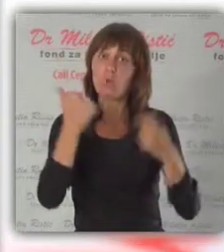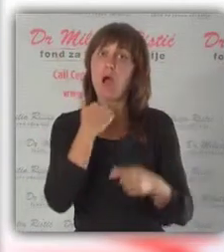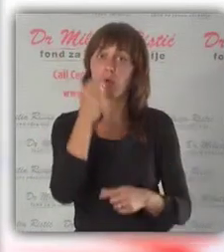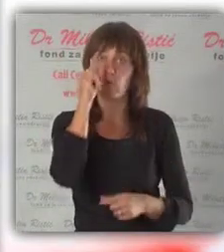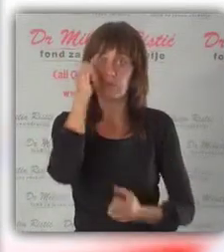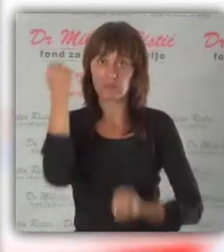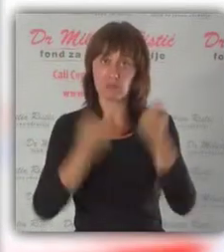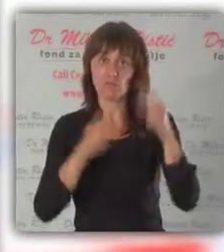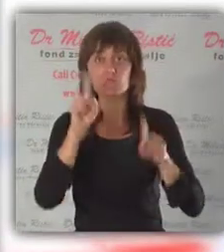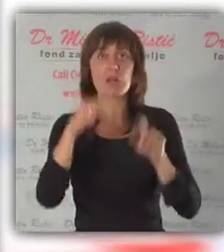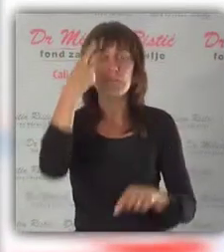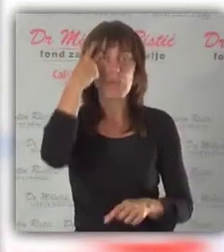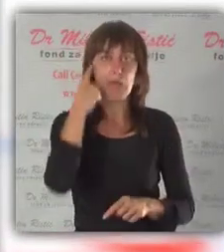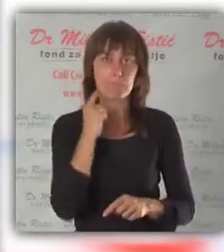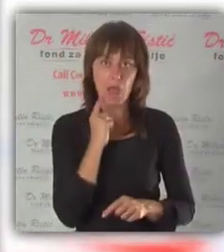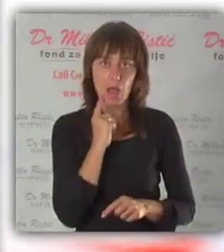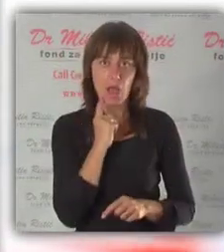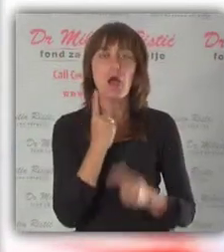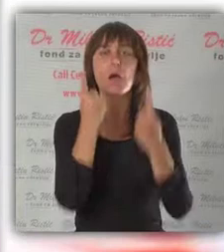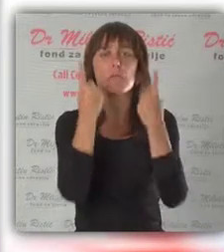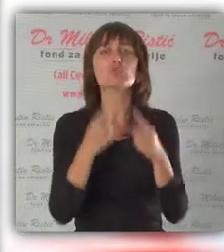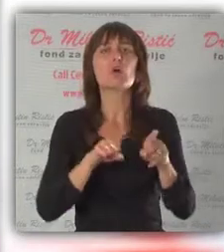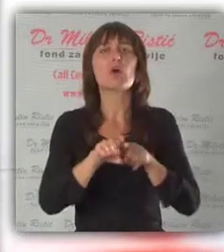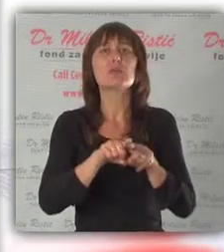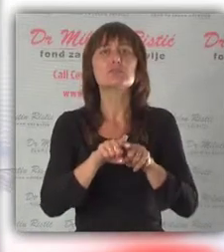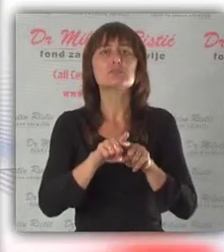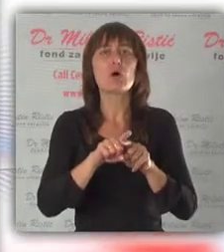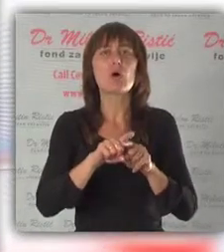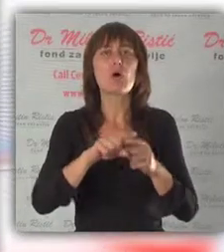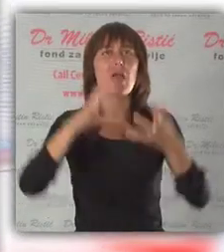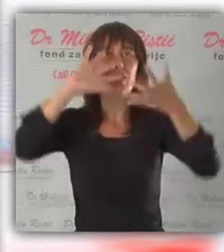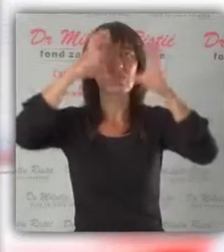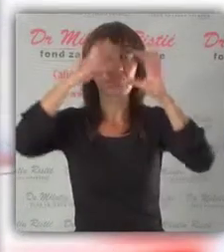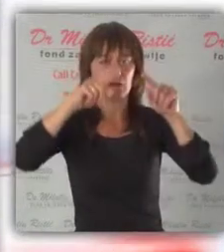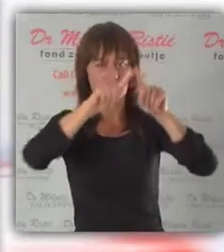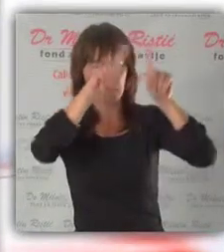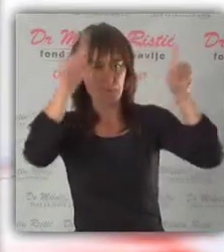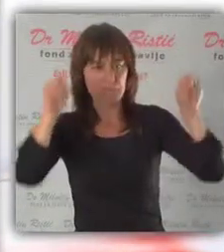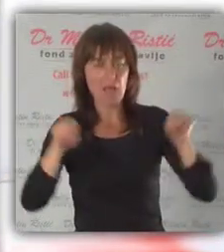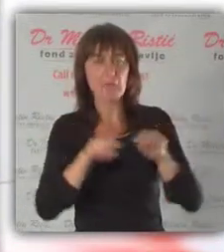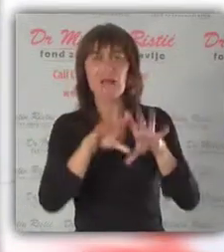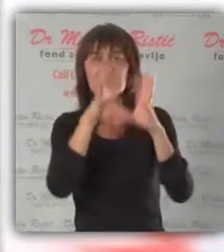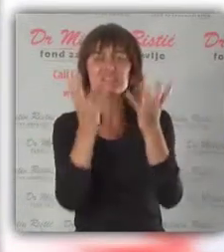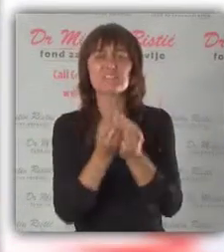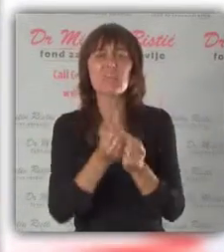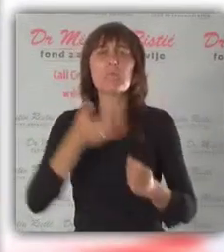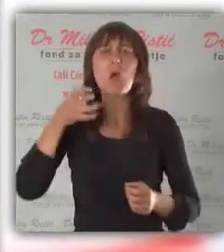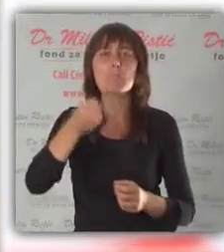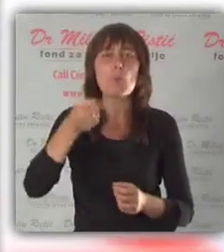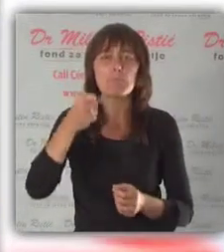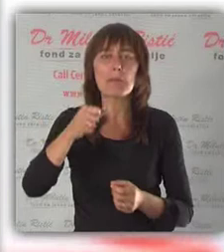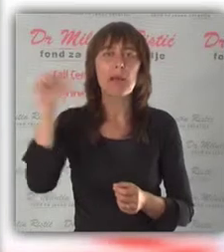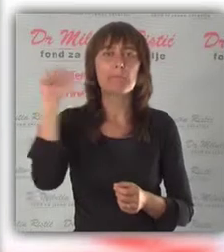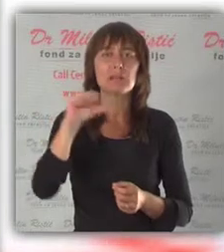danju, ako je tata vozač ili mama. Postoji takođe na internetu mapa, na svim